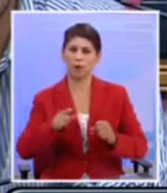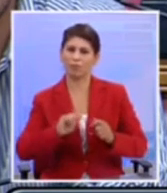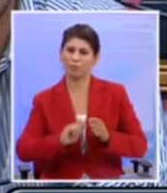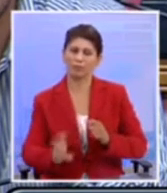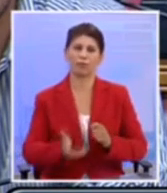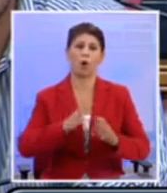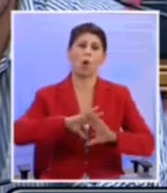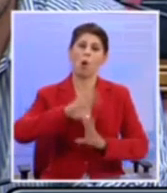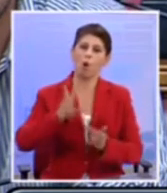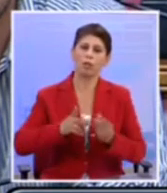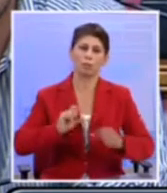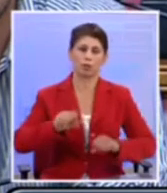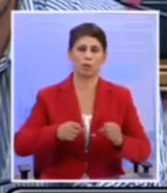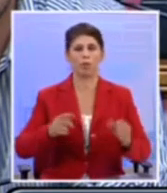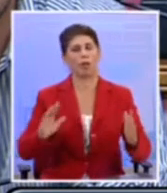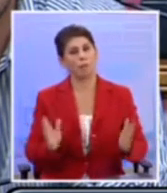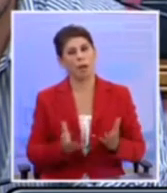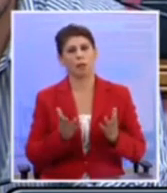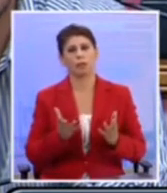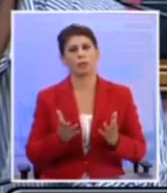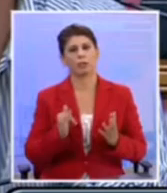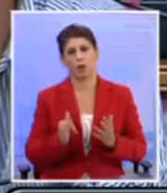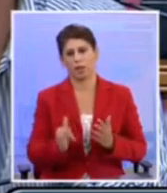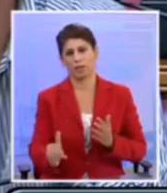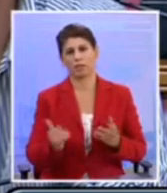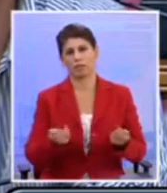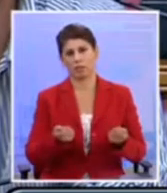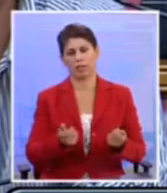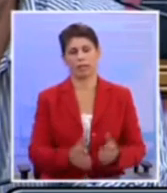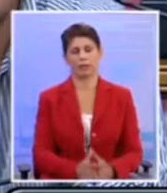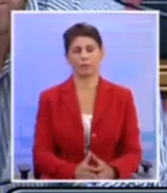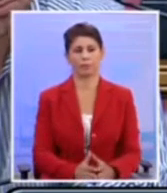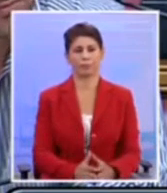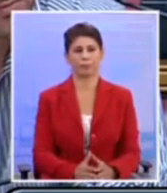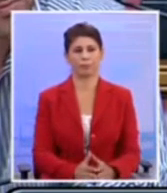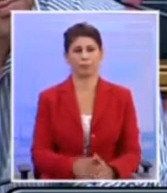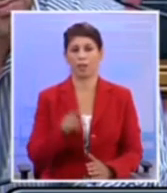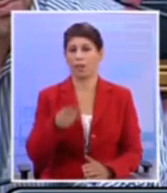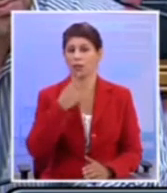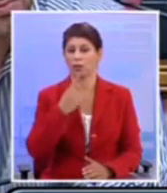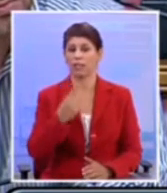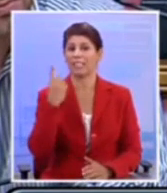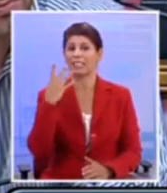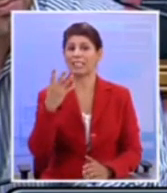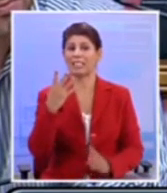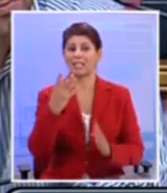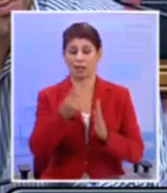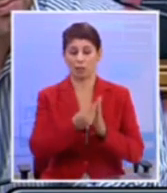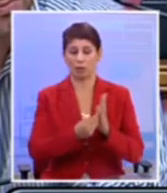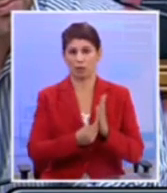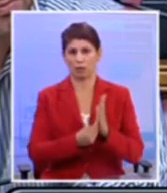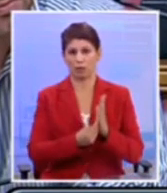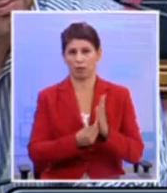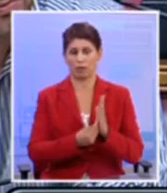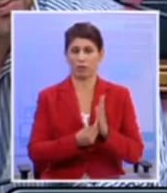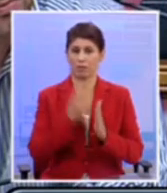όλο εγχείρημα ή πάντως καθυστερούν υλοποίησή του. Και αυτό το λέει για τις 4 ποσοστιαίες μονάδες